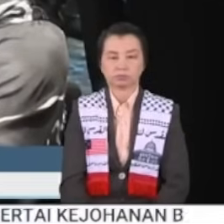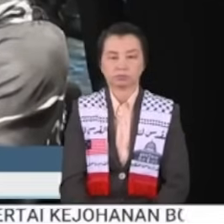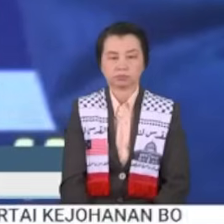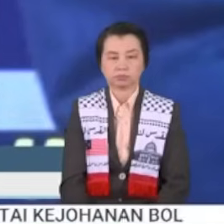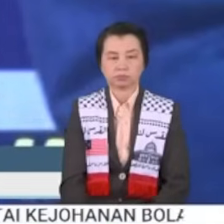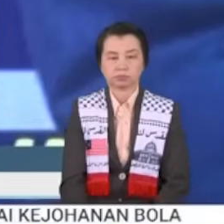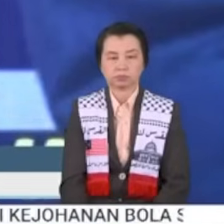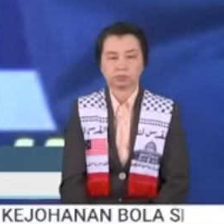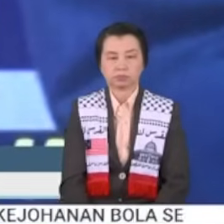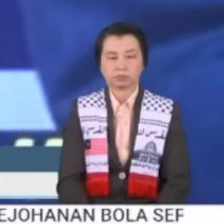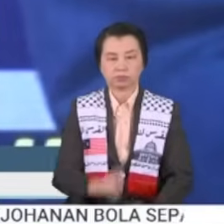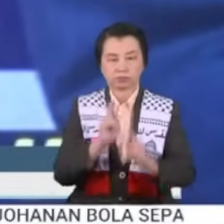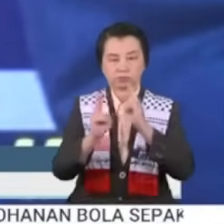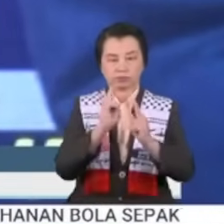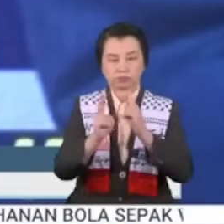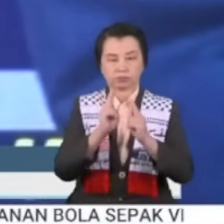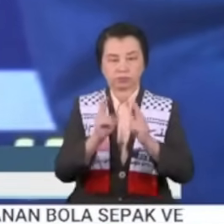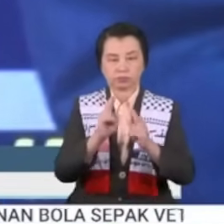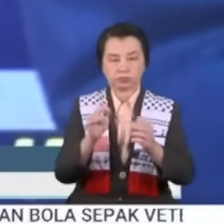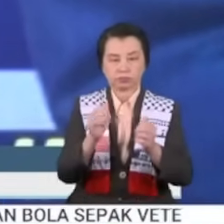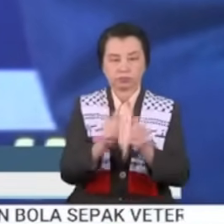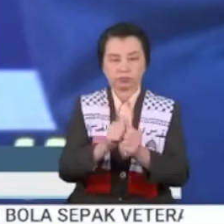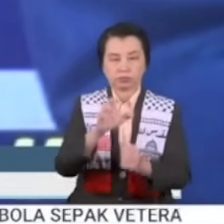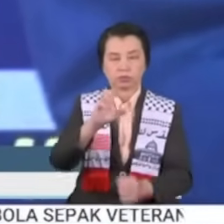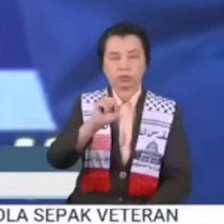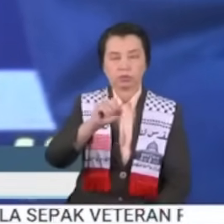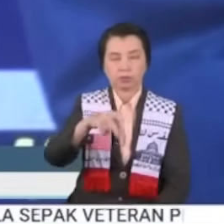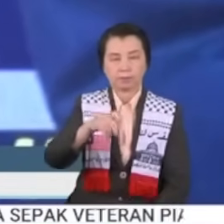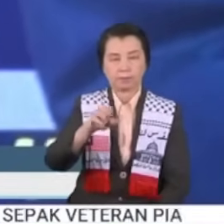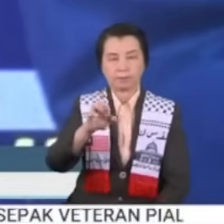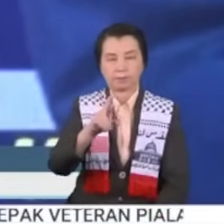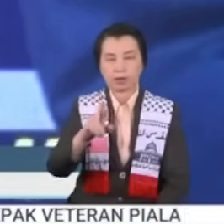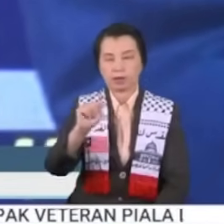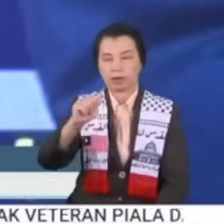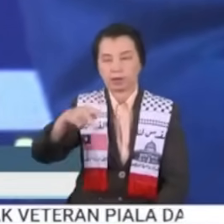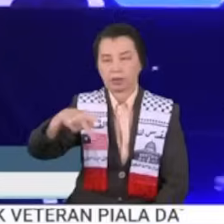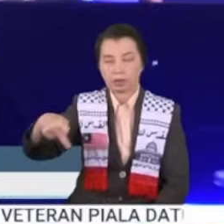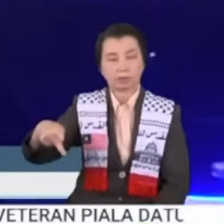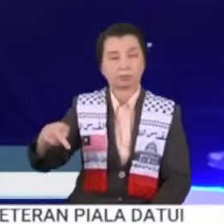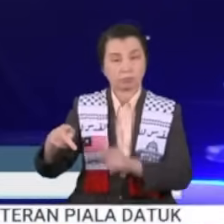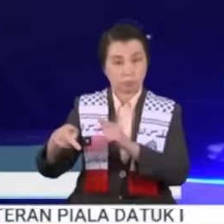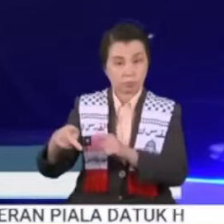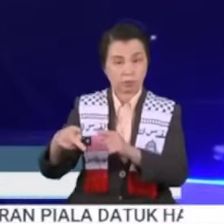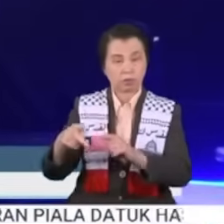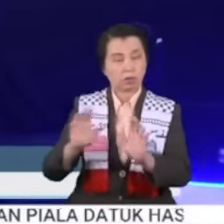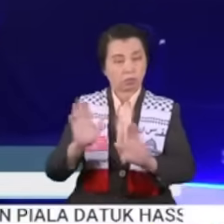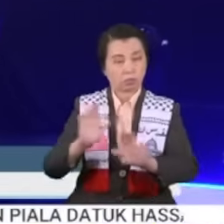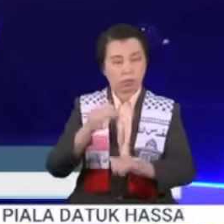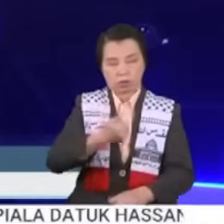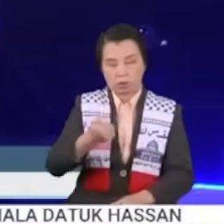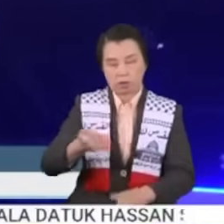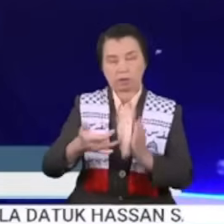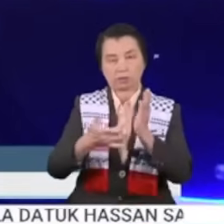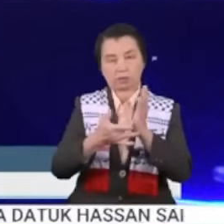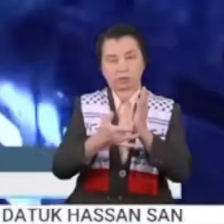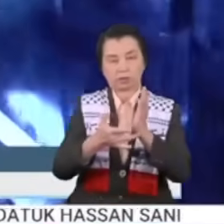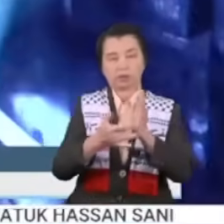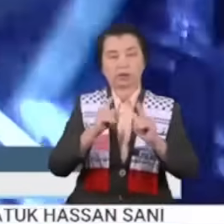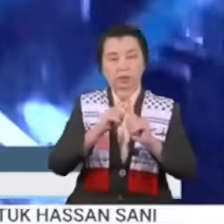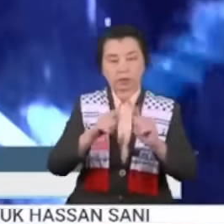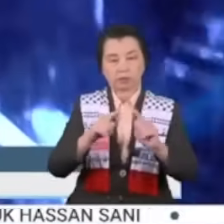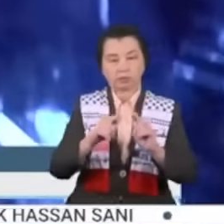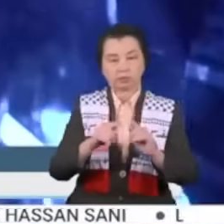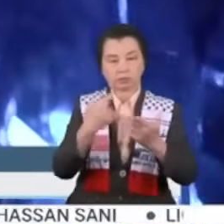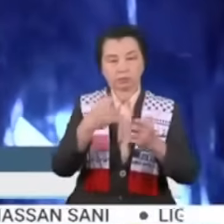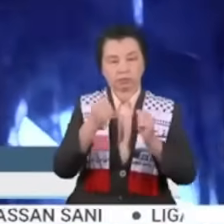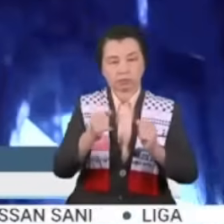manjun berucap melancarkan super app ini Datuk Masidi berkata super app ini bukan sekadar alat teknologi tetapi